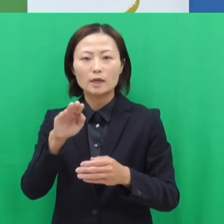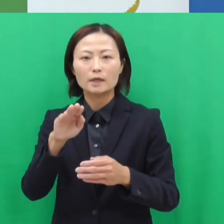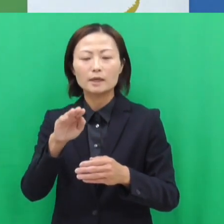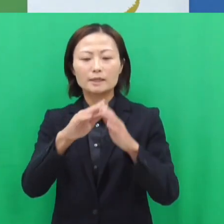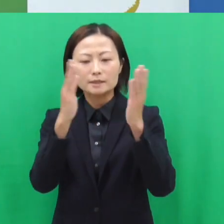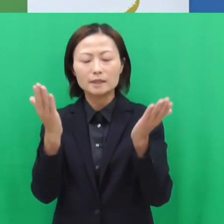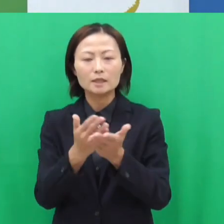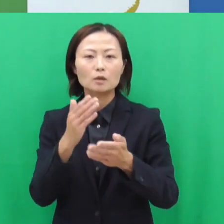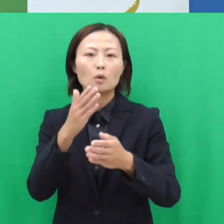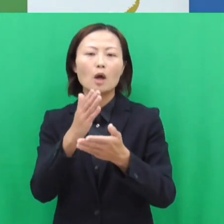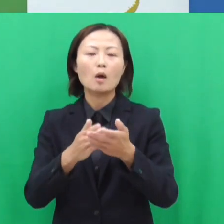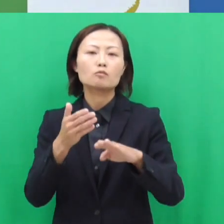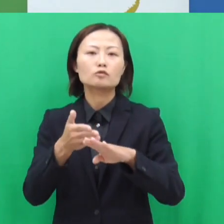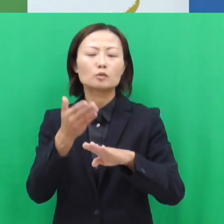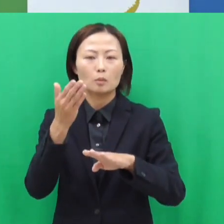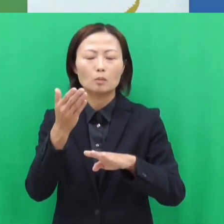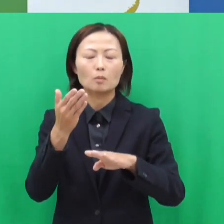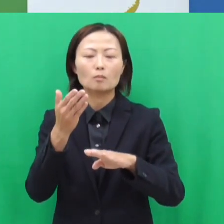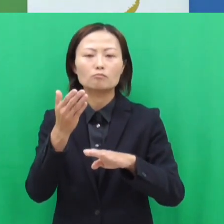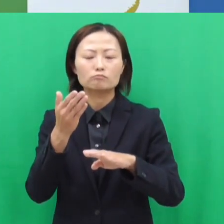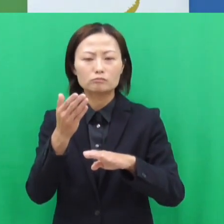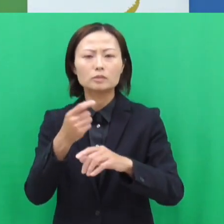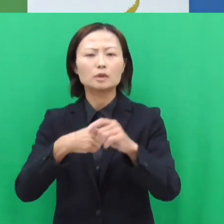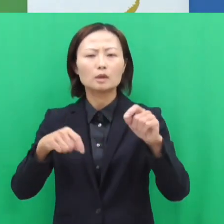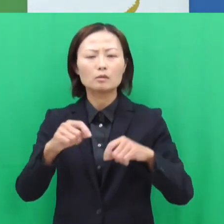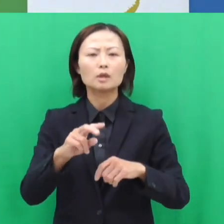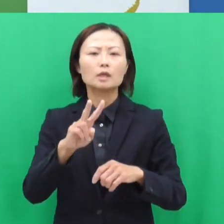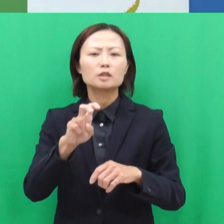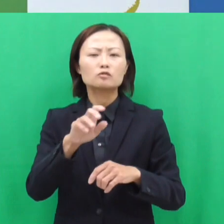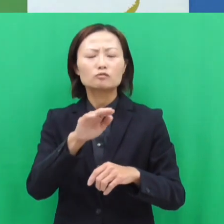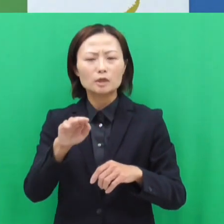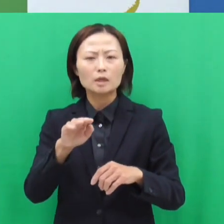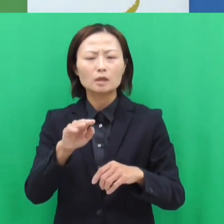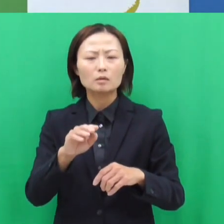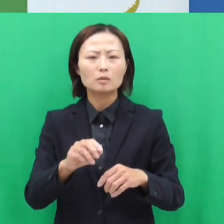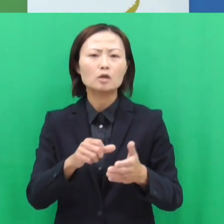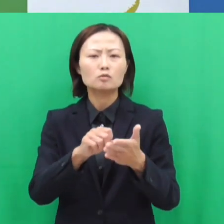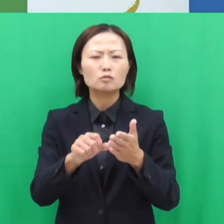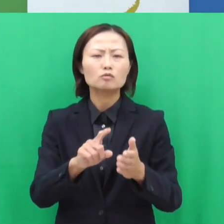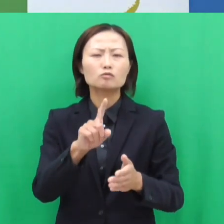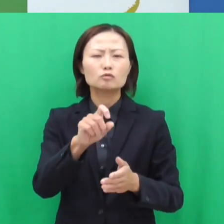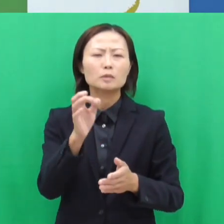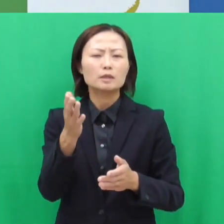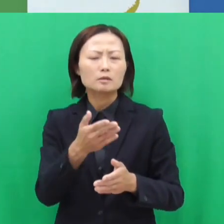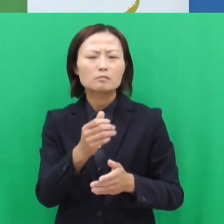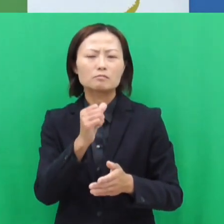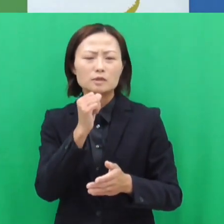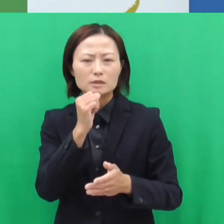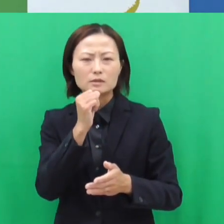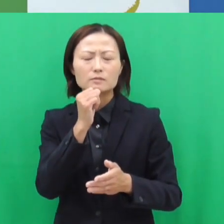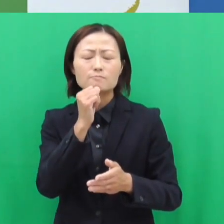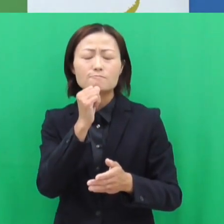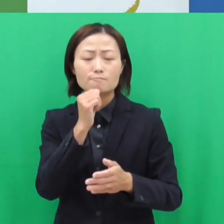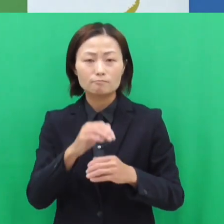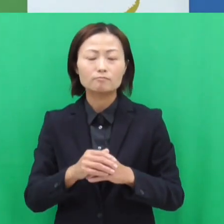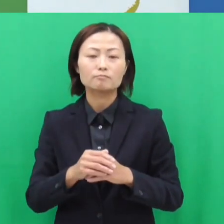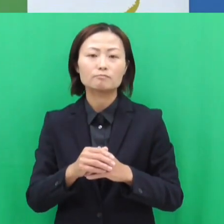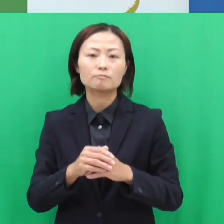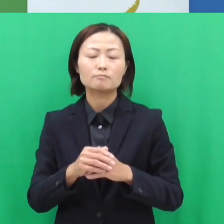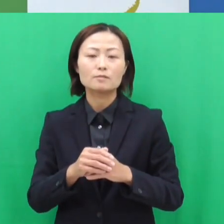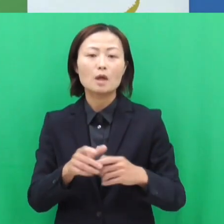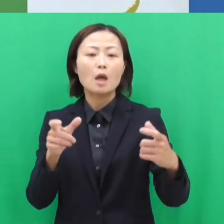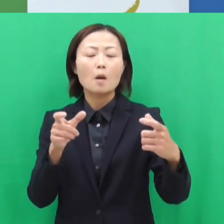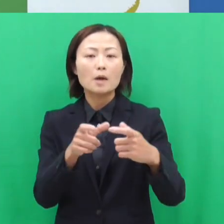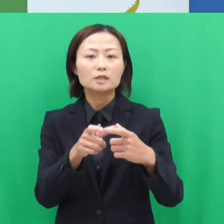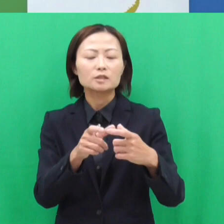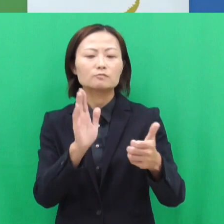20歳代の割合が全体の約10%と低い傾向にあるということでございますマッチング状況についてはお